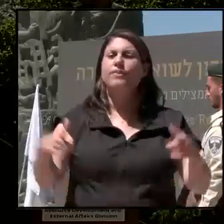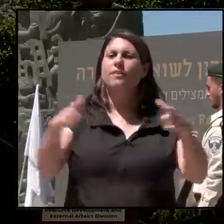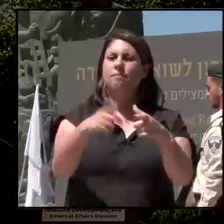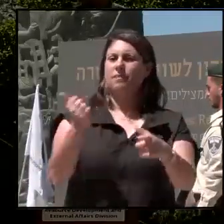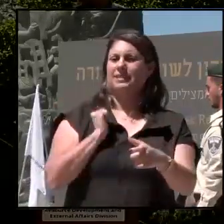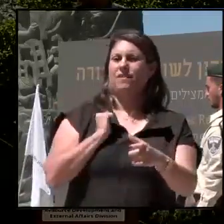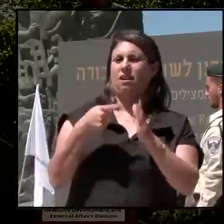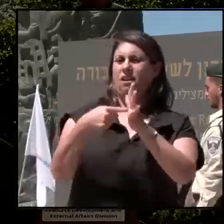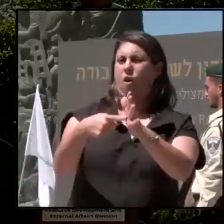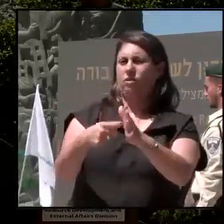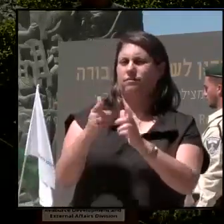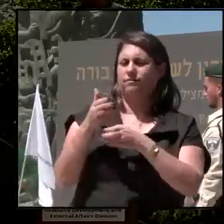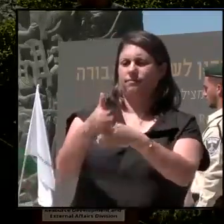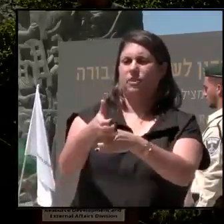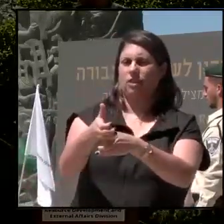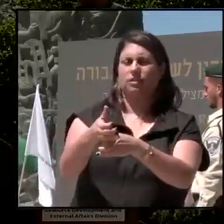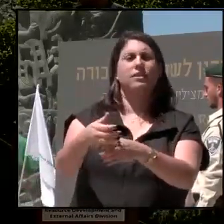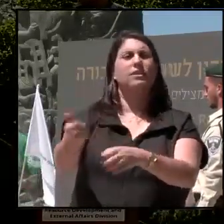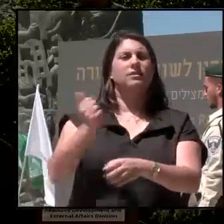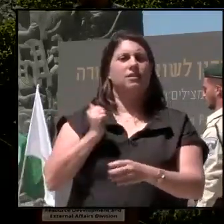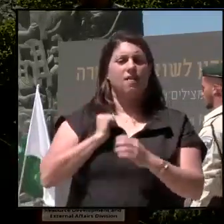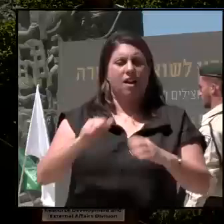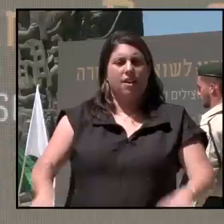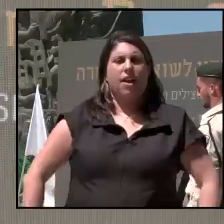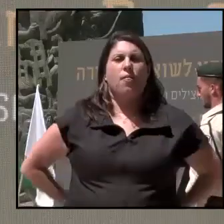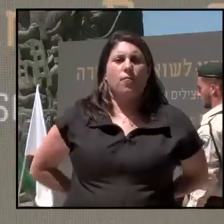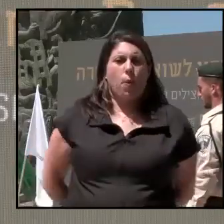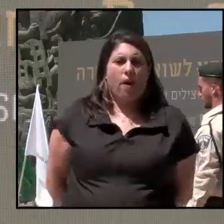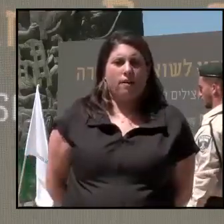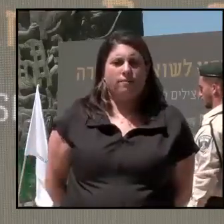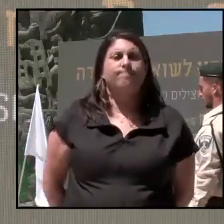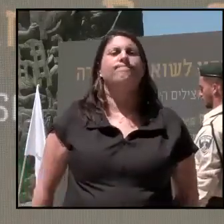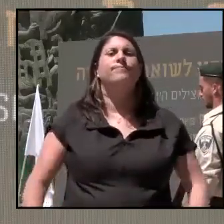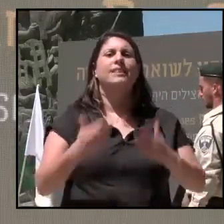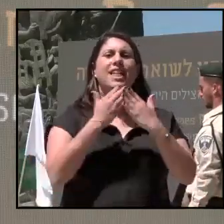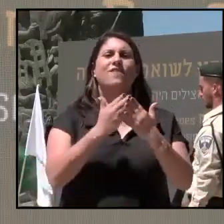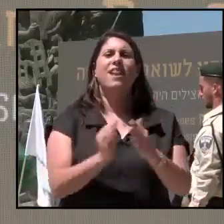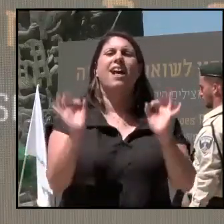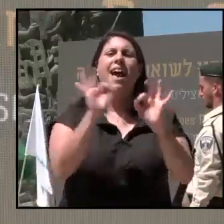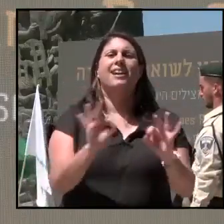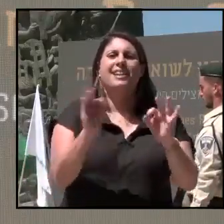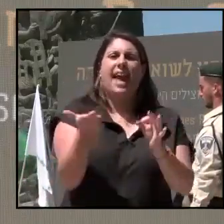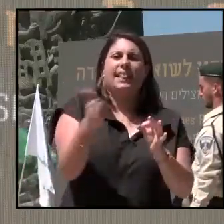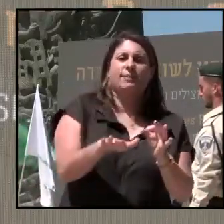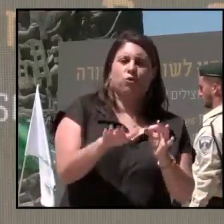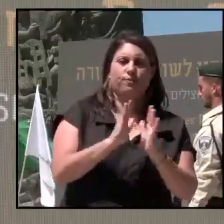שיק. שמר יבוא לנוח, עוד נוח. קדיש, מפי אנדי קדאו.